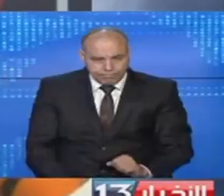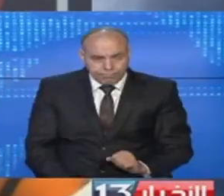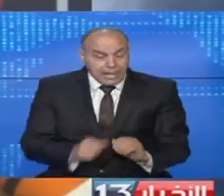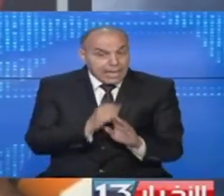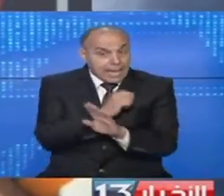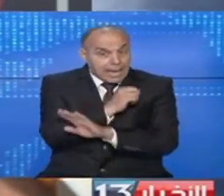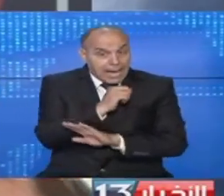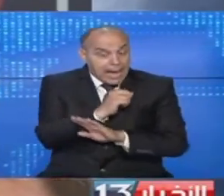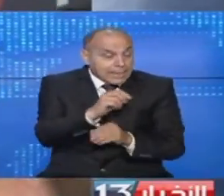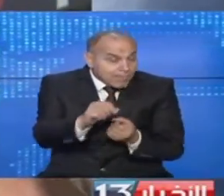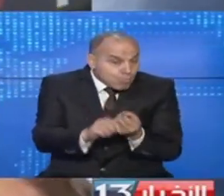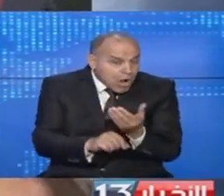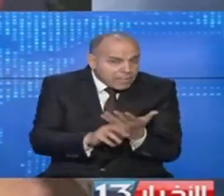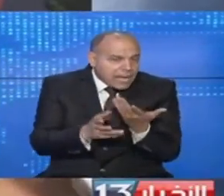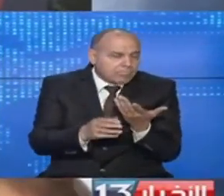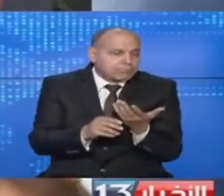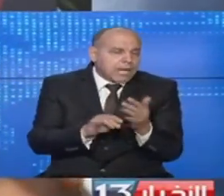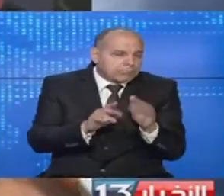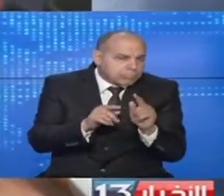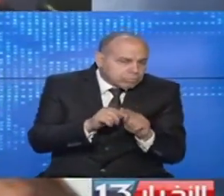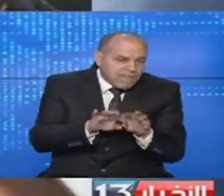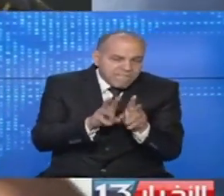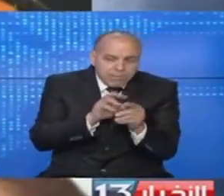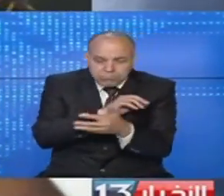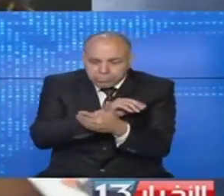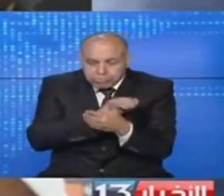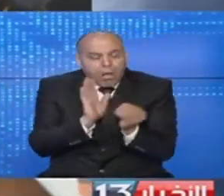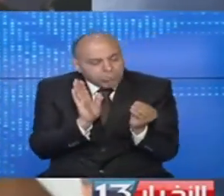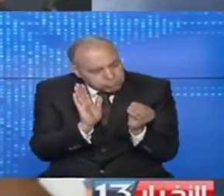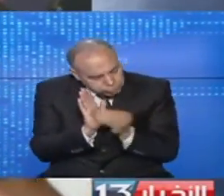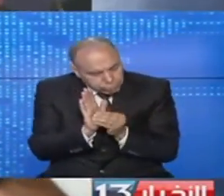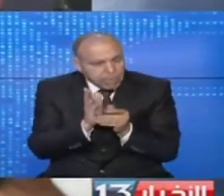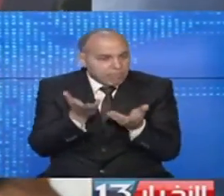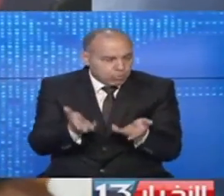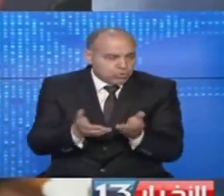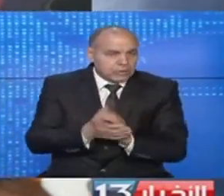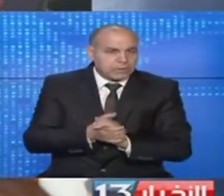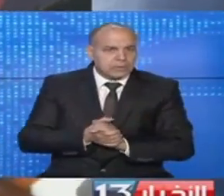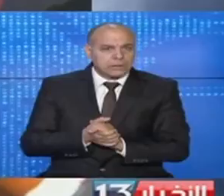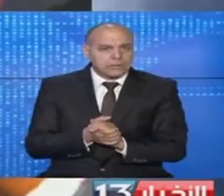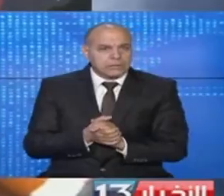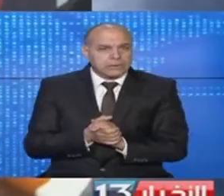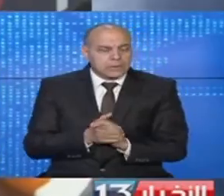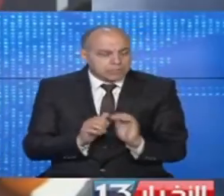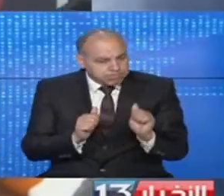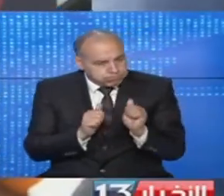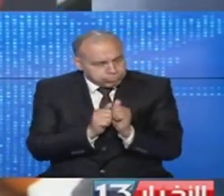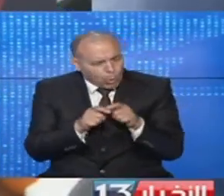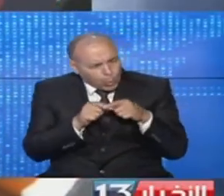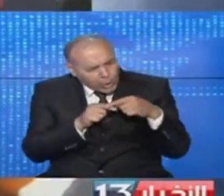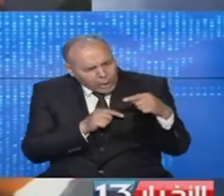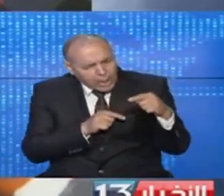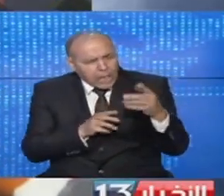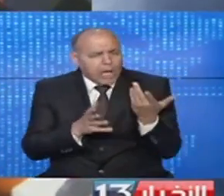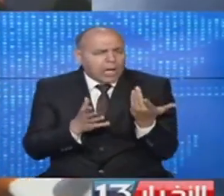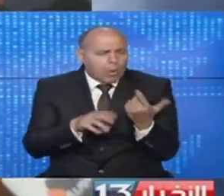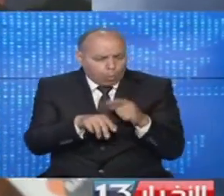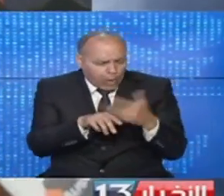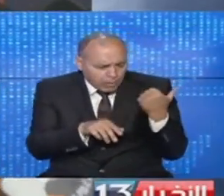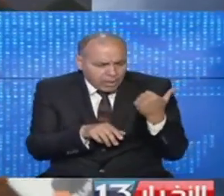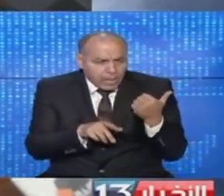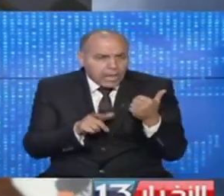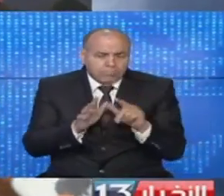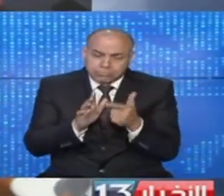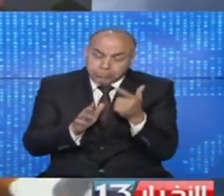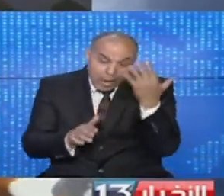القاعدة المعطيات نتاع العائلات المعوزة، زاد أيضا النسق إليلون اللي لقاته خلال الفترة هذية